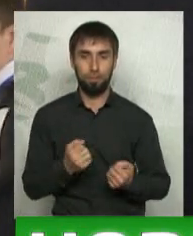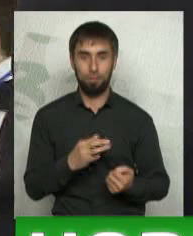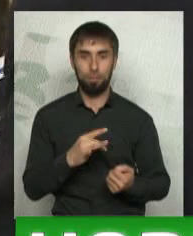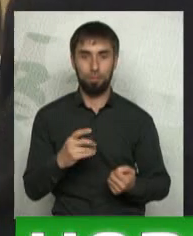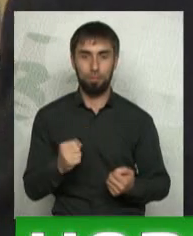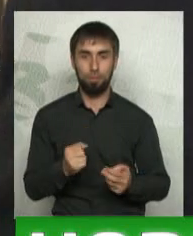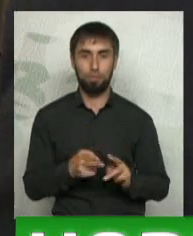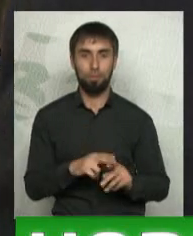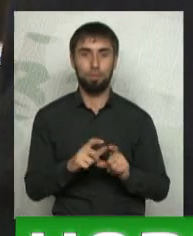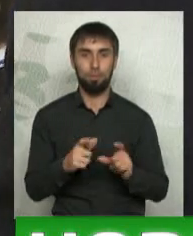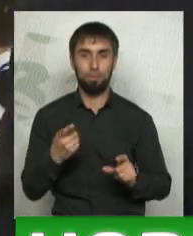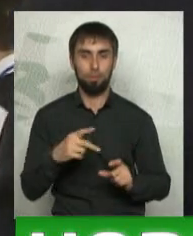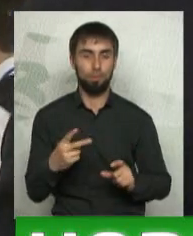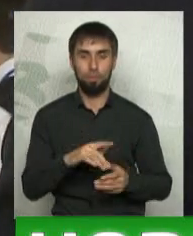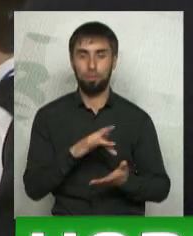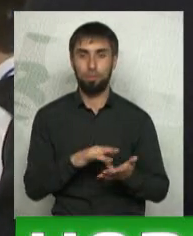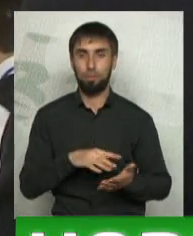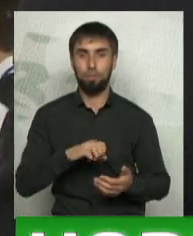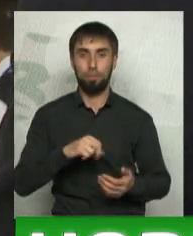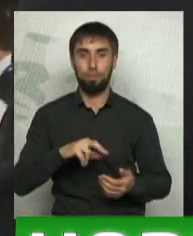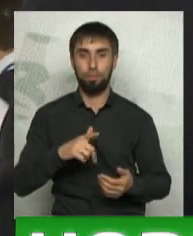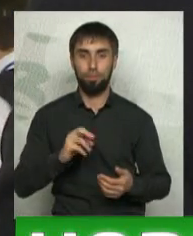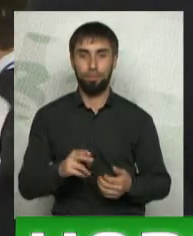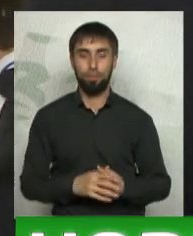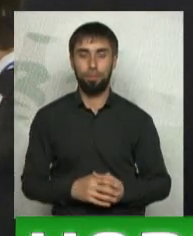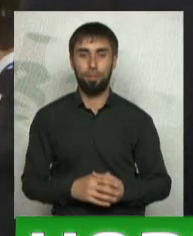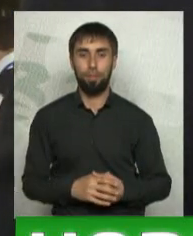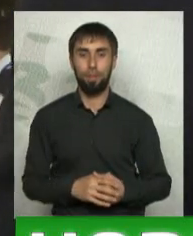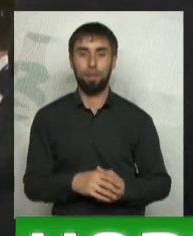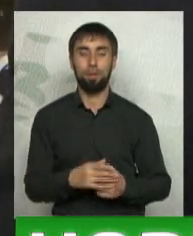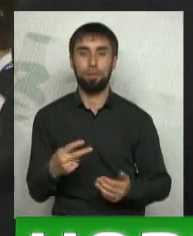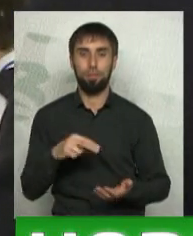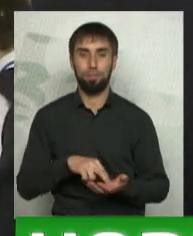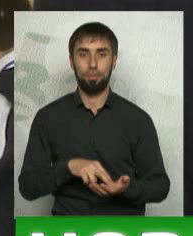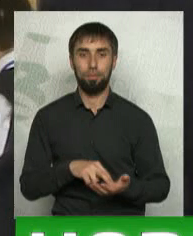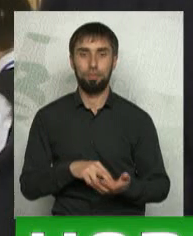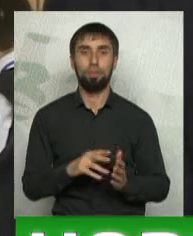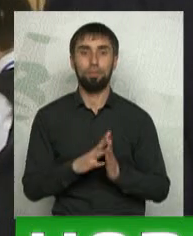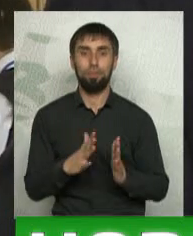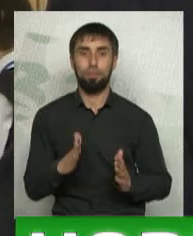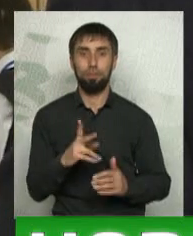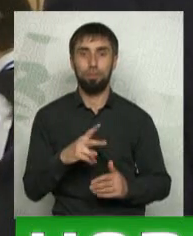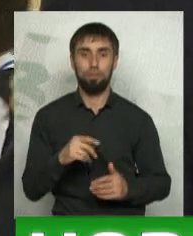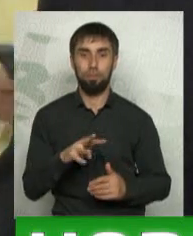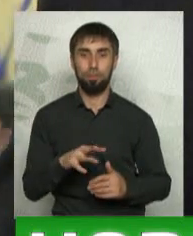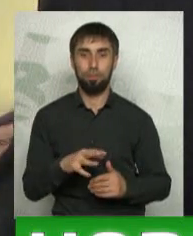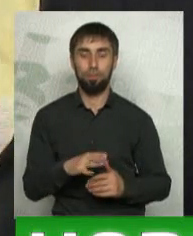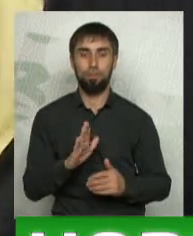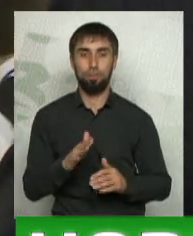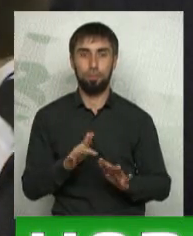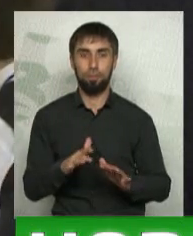сторона, это школа номер 2 города Малгобек, станут большим вкладом, весомым в